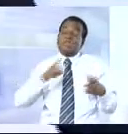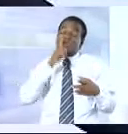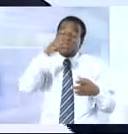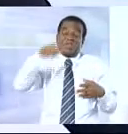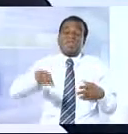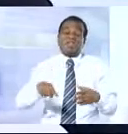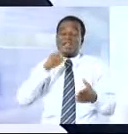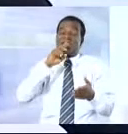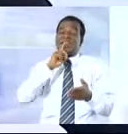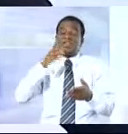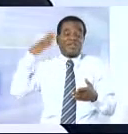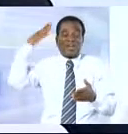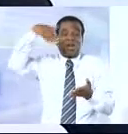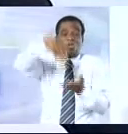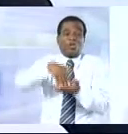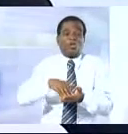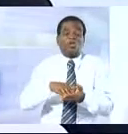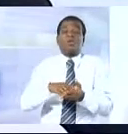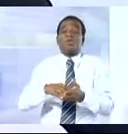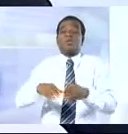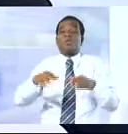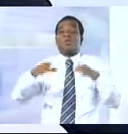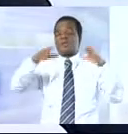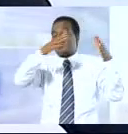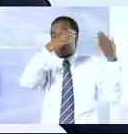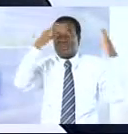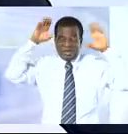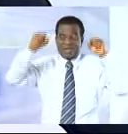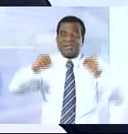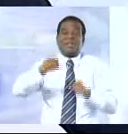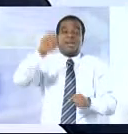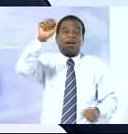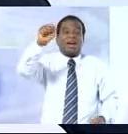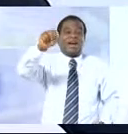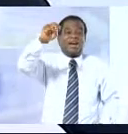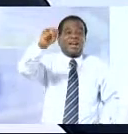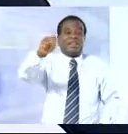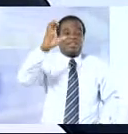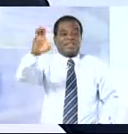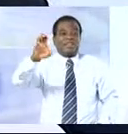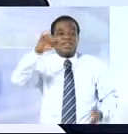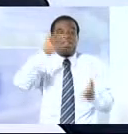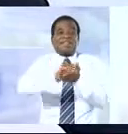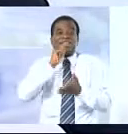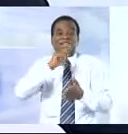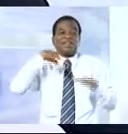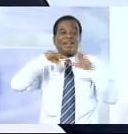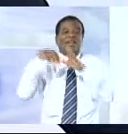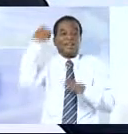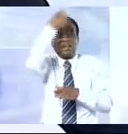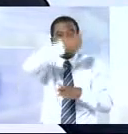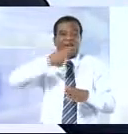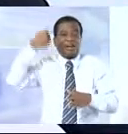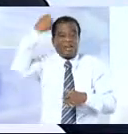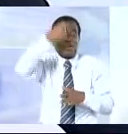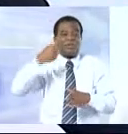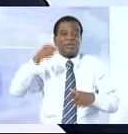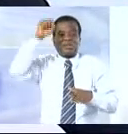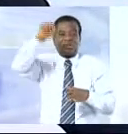le vice-président Ngalama Motlanthe. Il a réuni sur son nom les 3/4 des délégués selon les décomptes de la